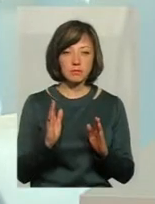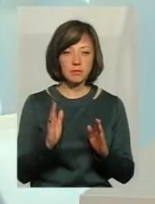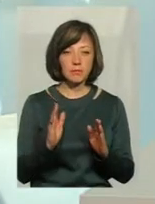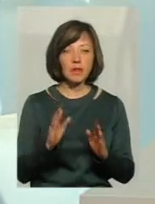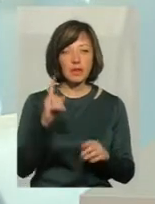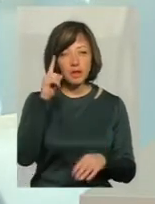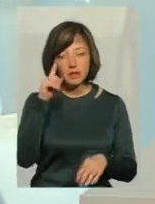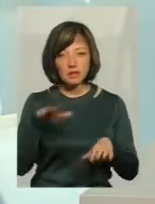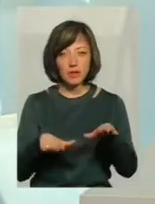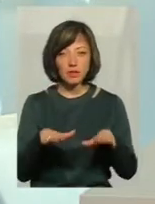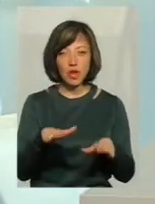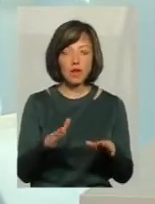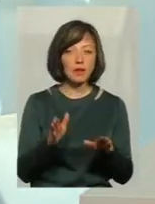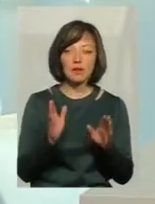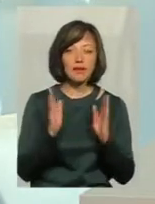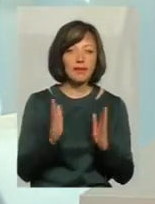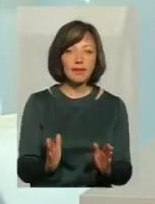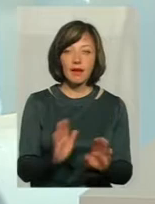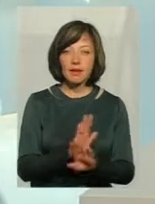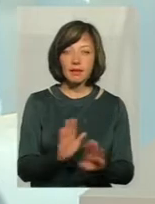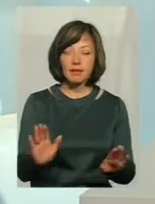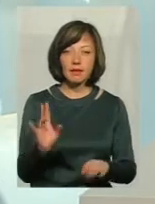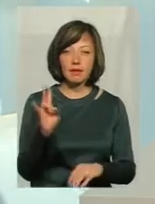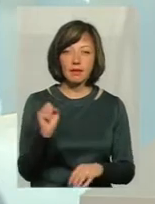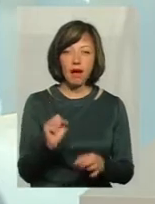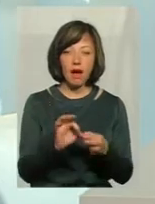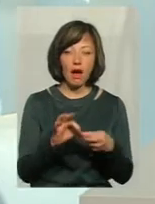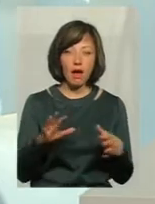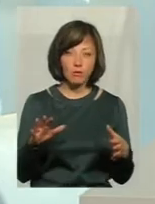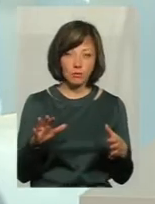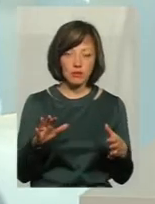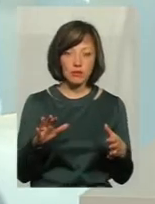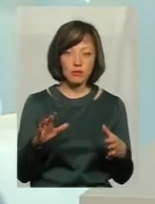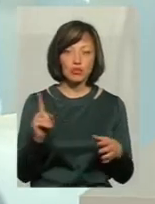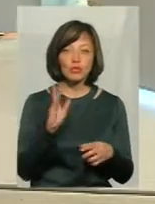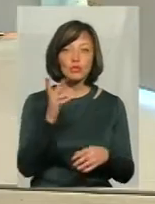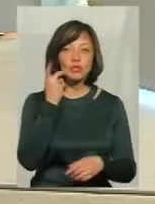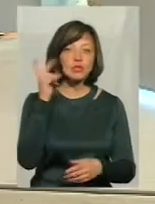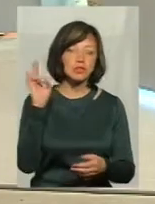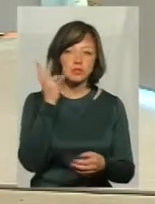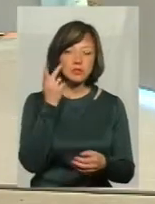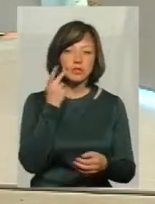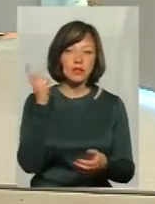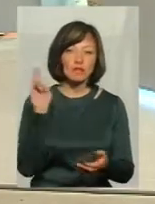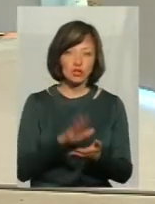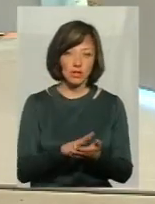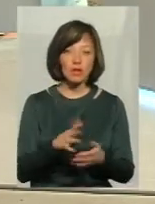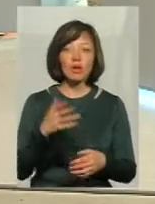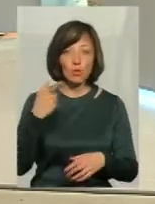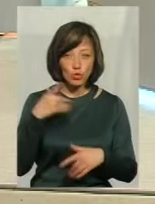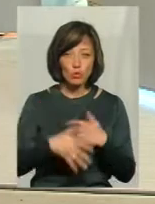і зважали не лише на атомні, як те, що буде завжди. Тобто ми розуміємо, що